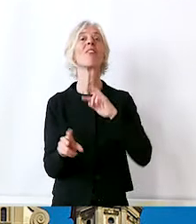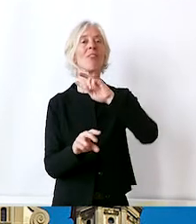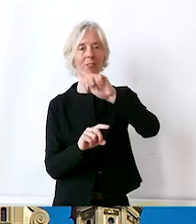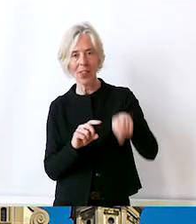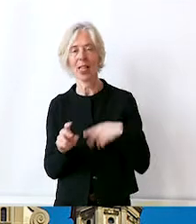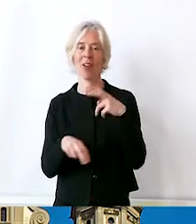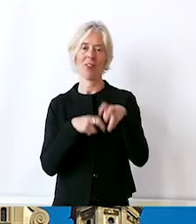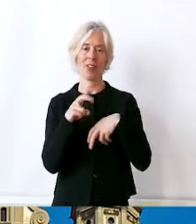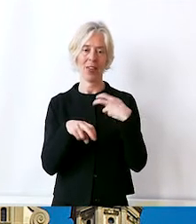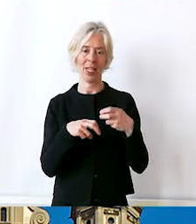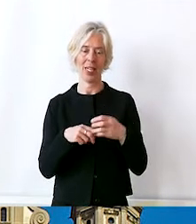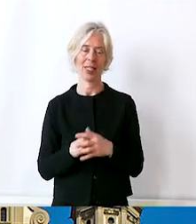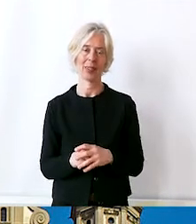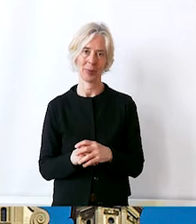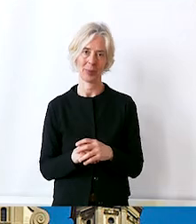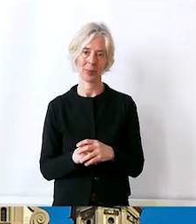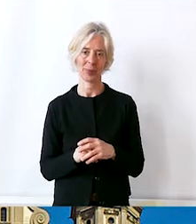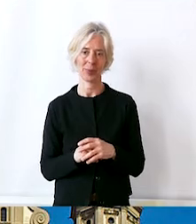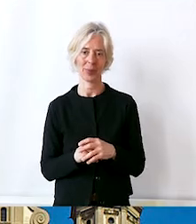Genau, das